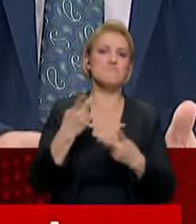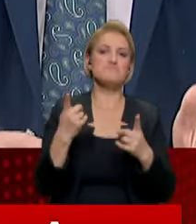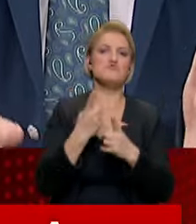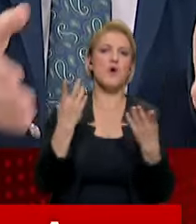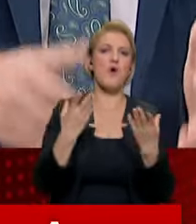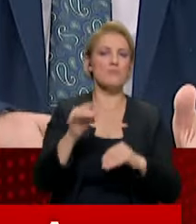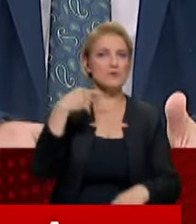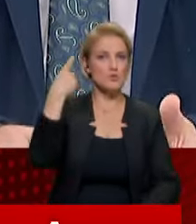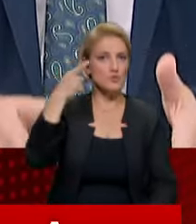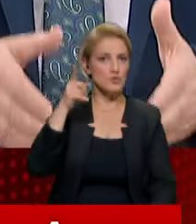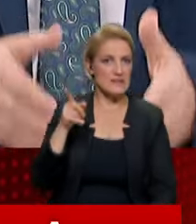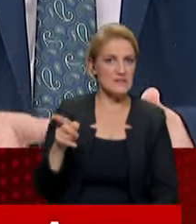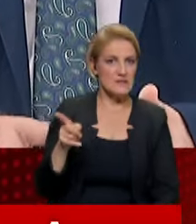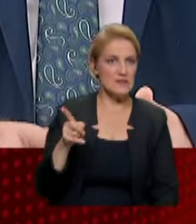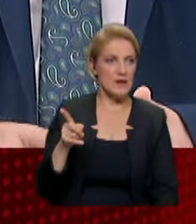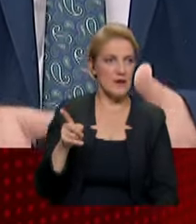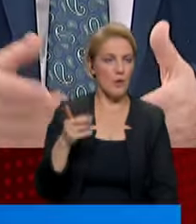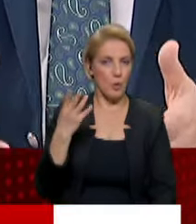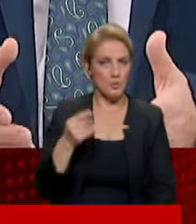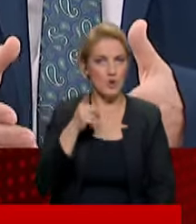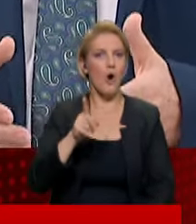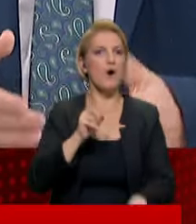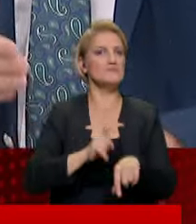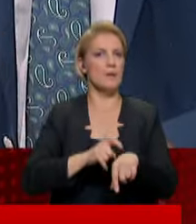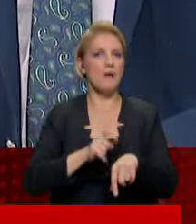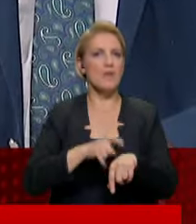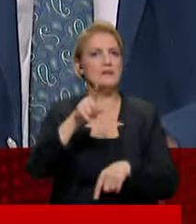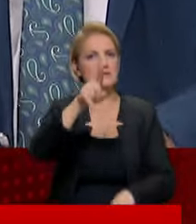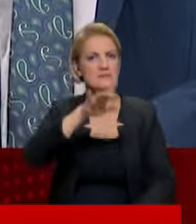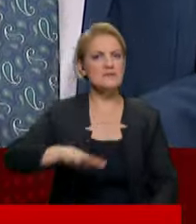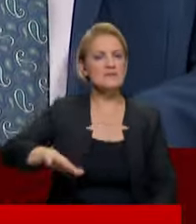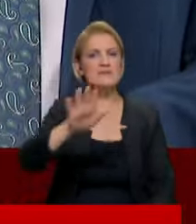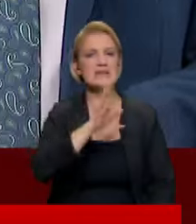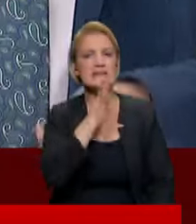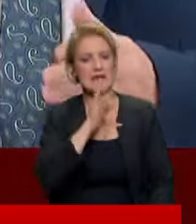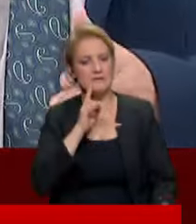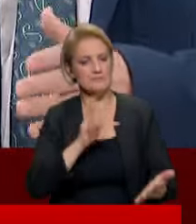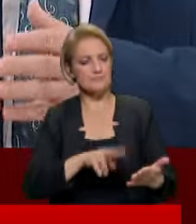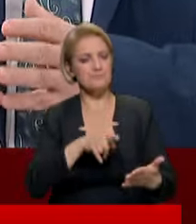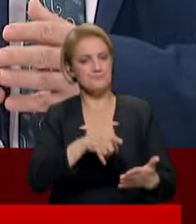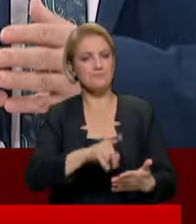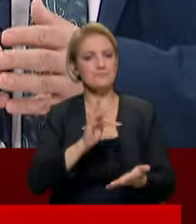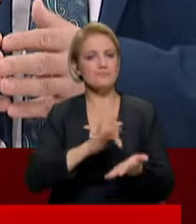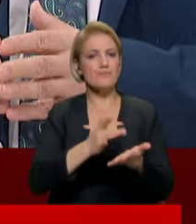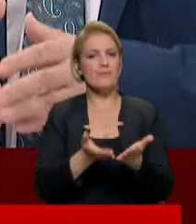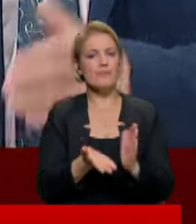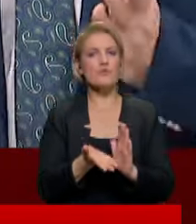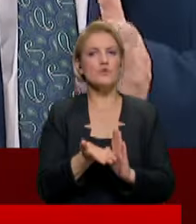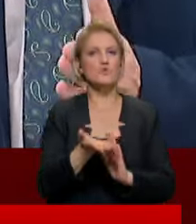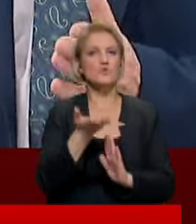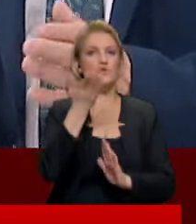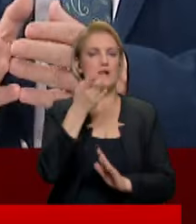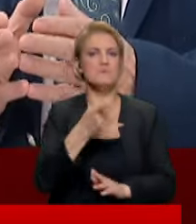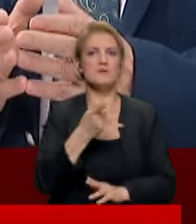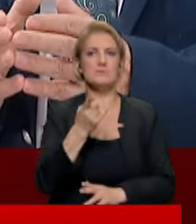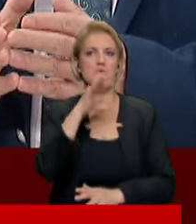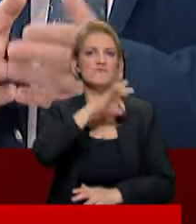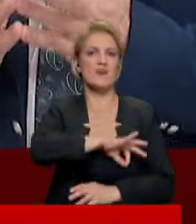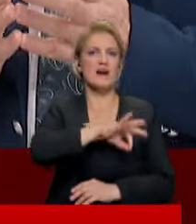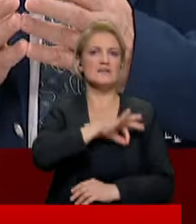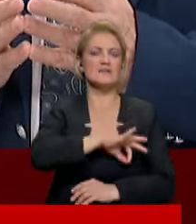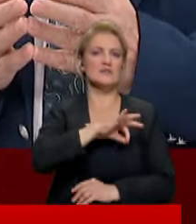olmaz düşüncesine dönerse o zaman sizin kağıt üstünde cezaları arttırmanız hiçbir etkisi